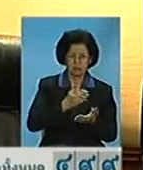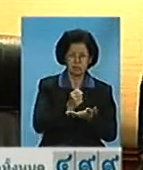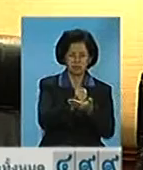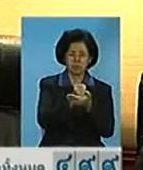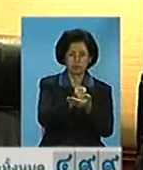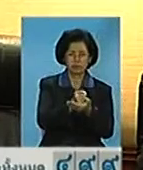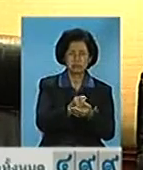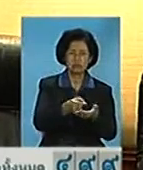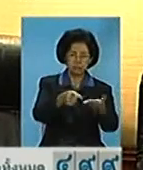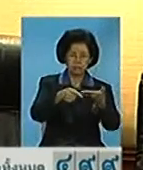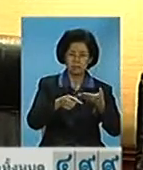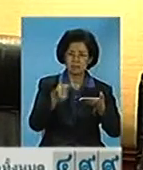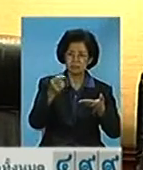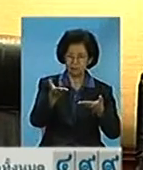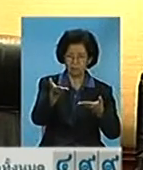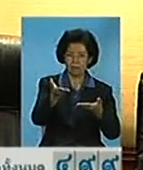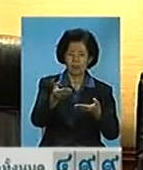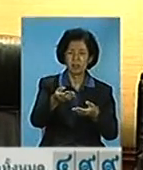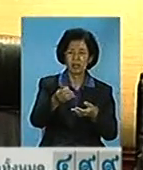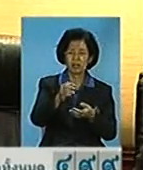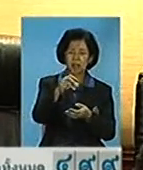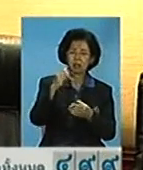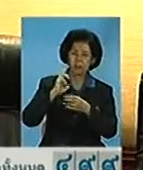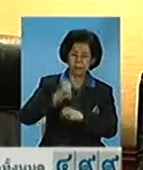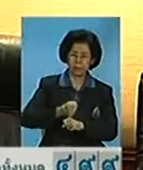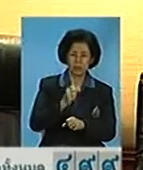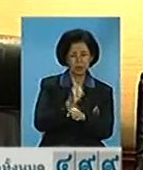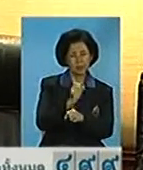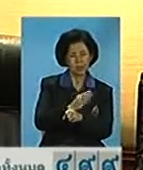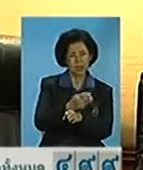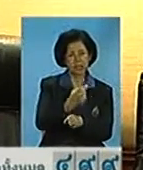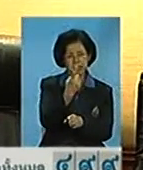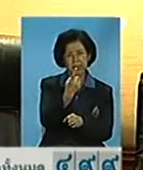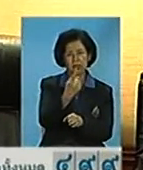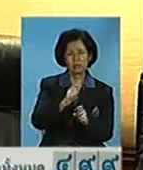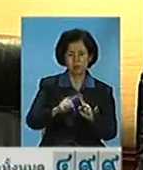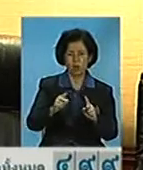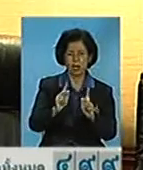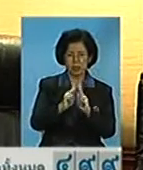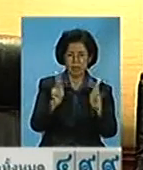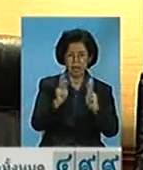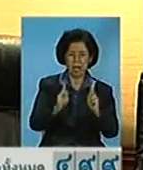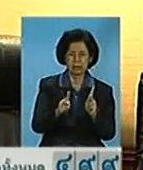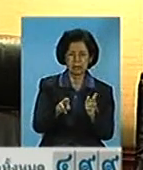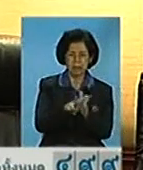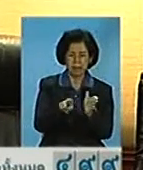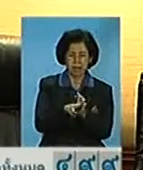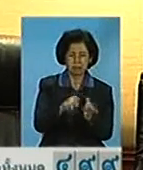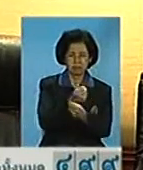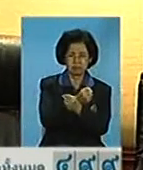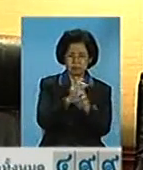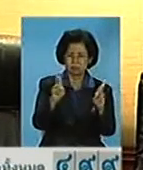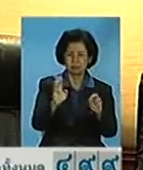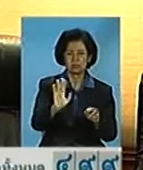เสนอมาสมัยท่านเนี่ยท่านบอกประกอบธุรกิจอย่างเดียวนี่กรรมาธิการคัดท้ายไว้ไม่ให้เสรี